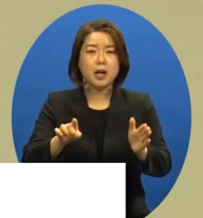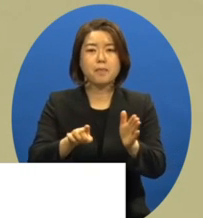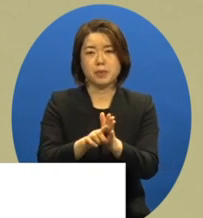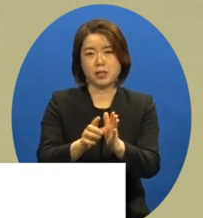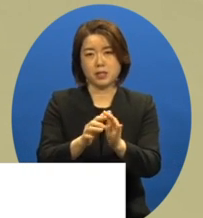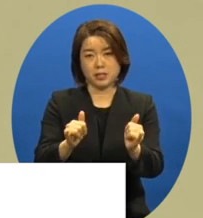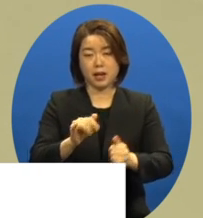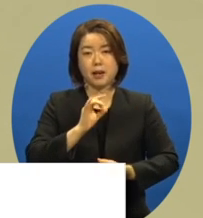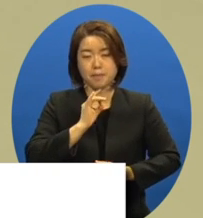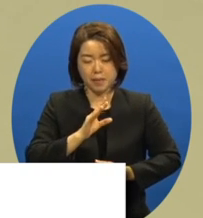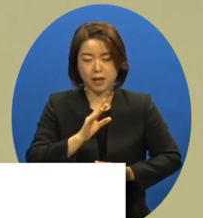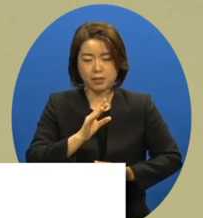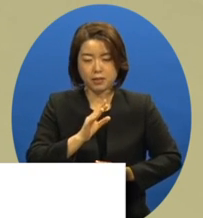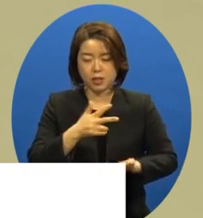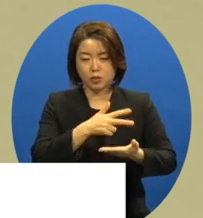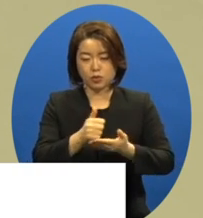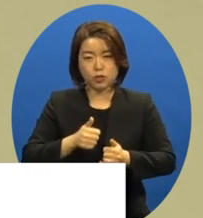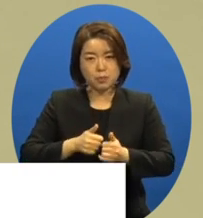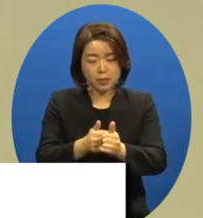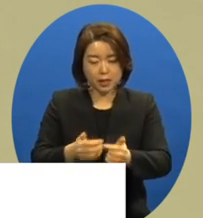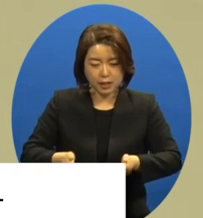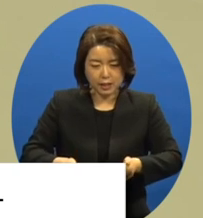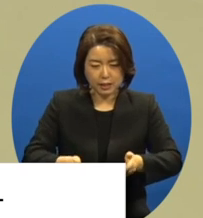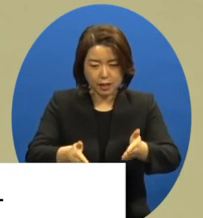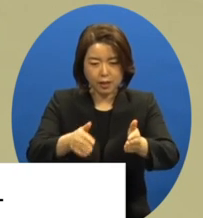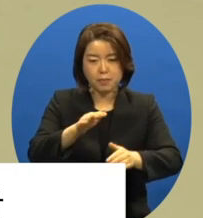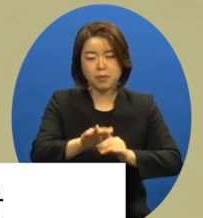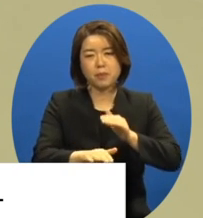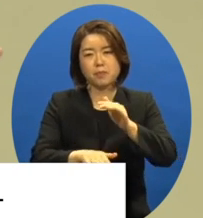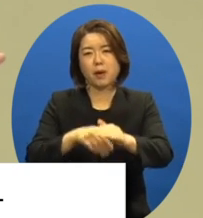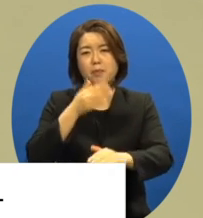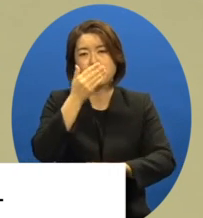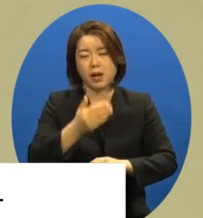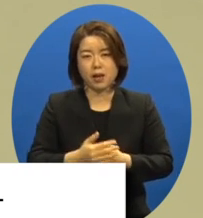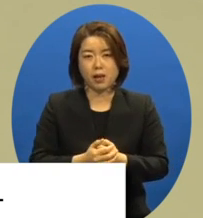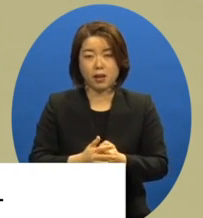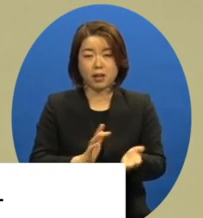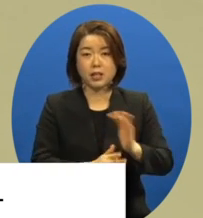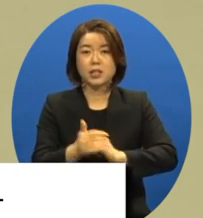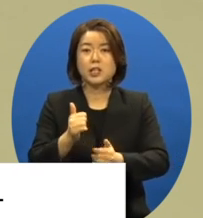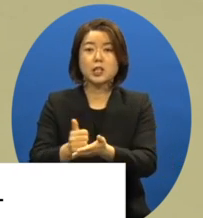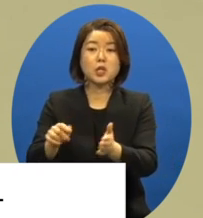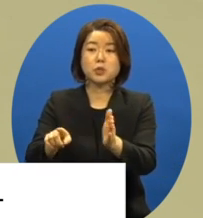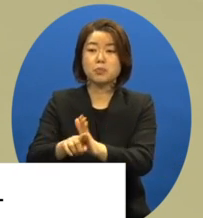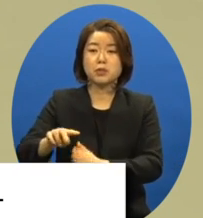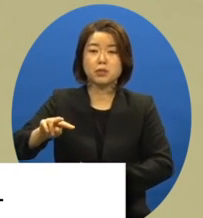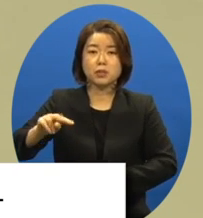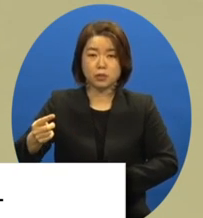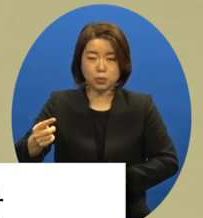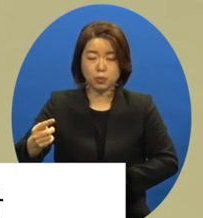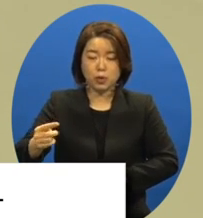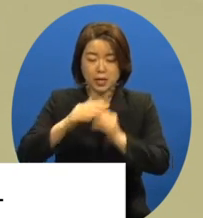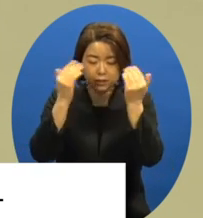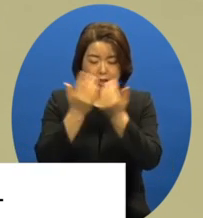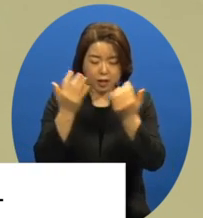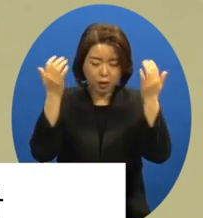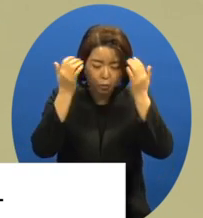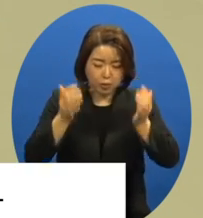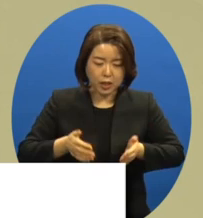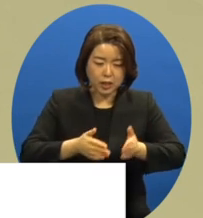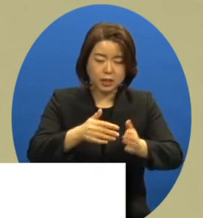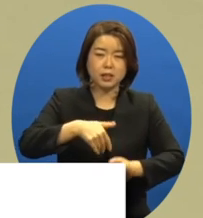따라 십자가의 길을 갈 수 있는 겁니다. 예수를 믿는다고 다 고난의 길을 가는 것은